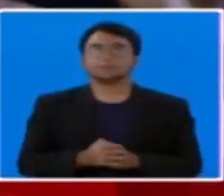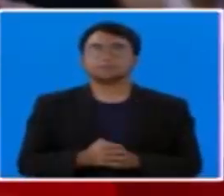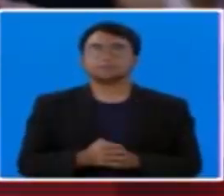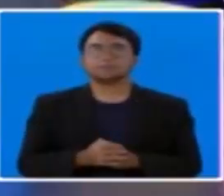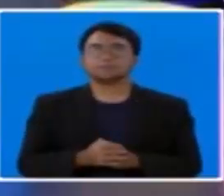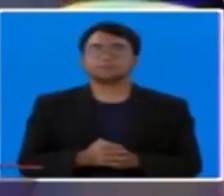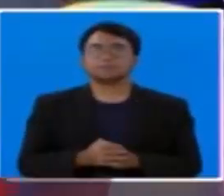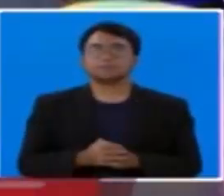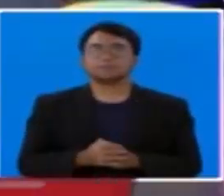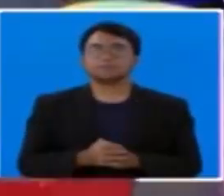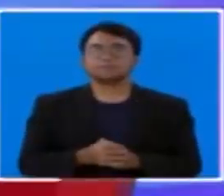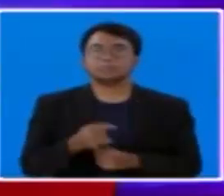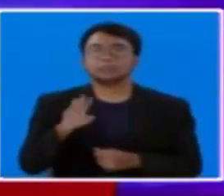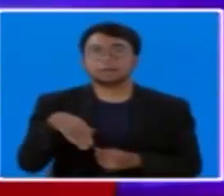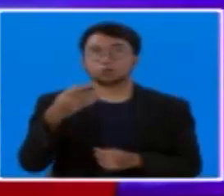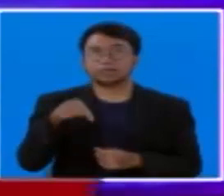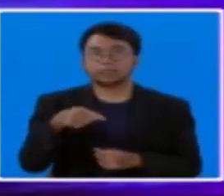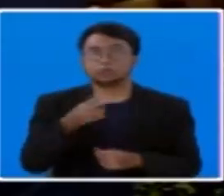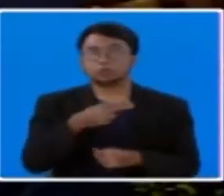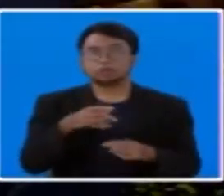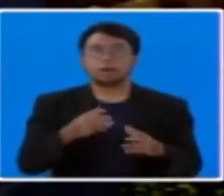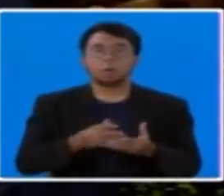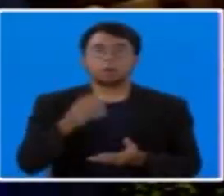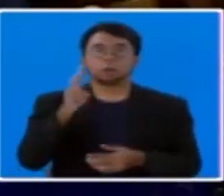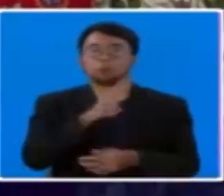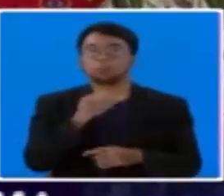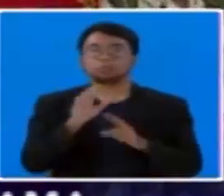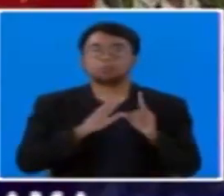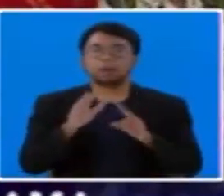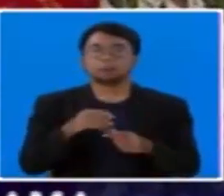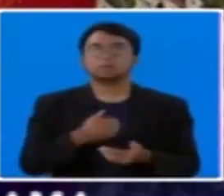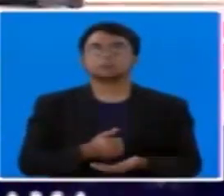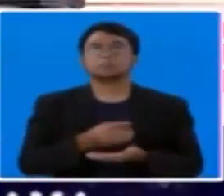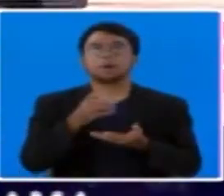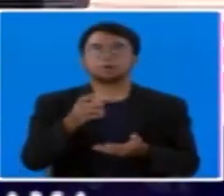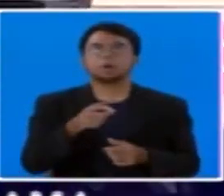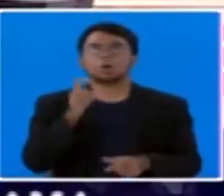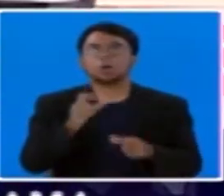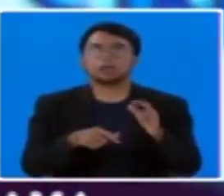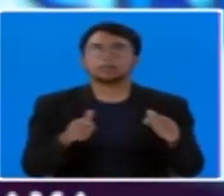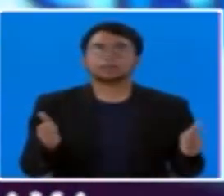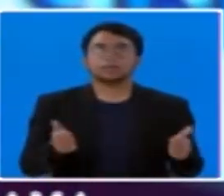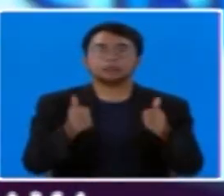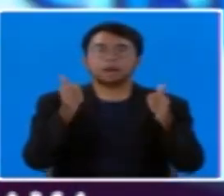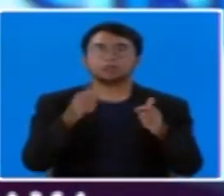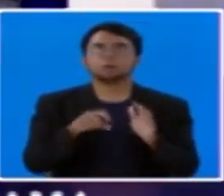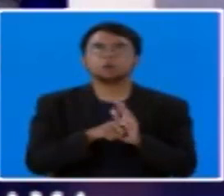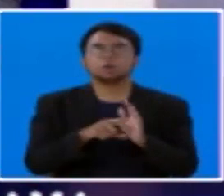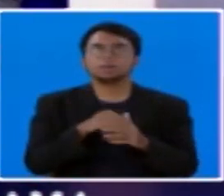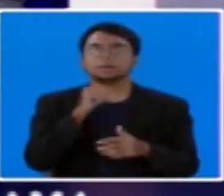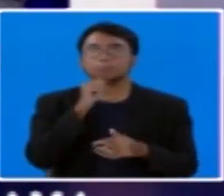Tahun ini ajang Indonesia Awards 2019 kembali akan dipandu oleh para host ternama. Sebut saja Anissa